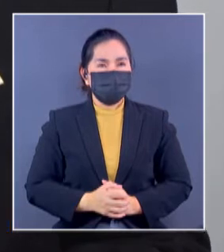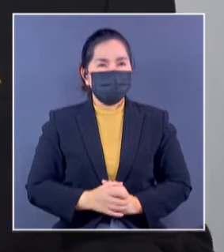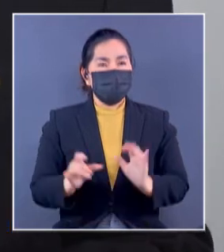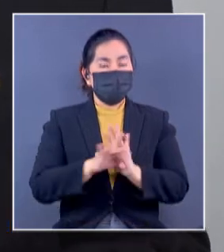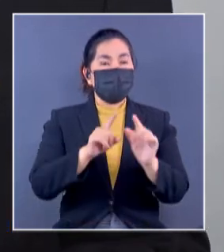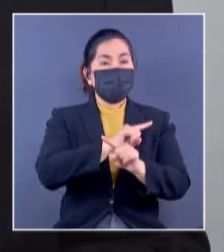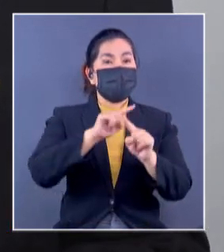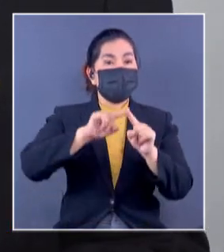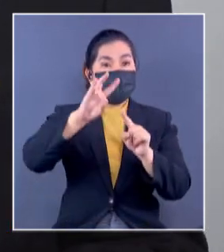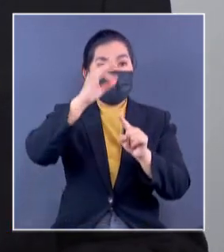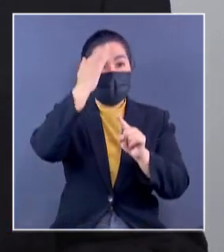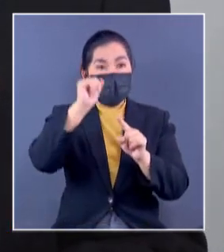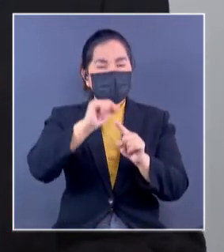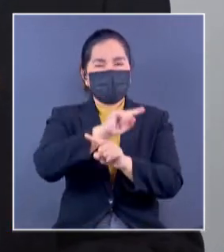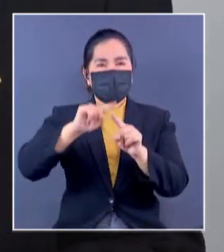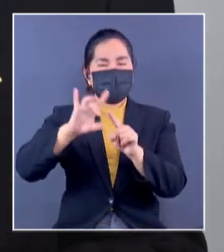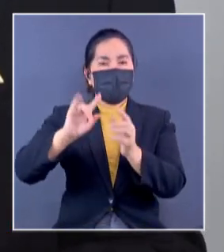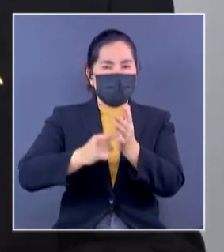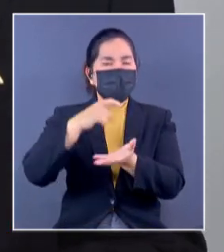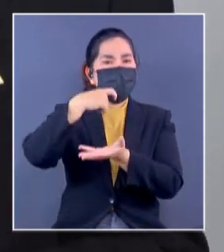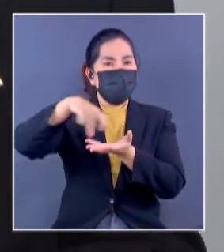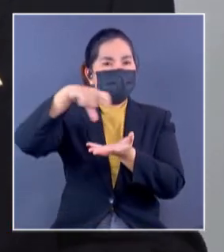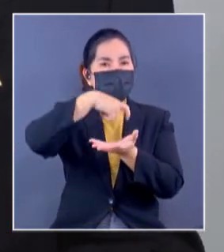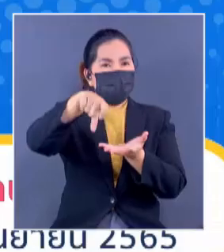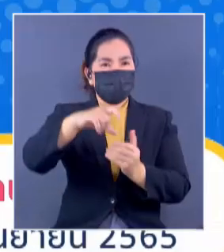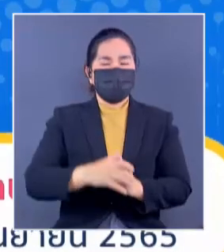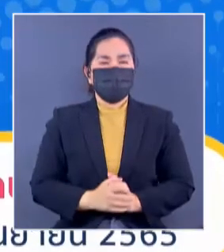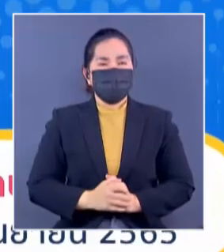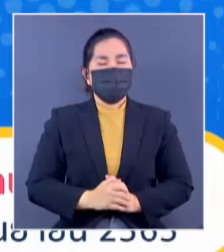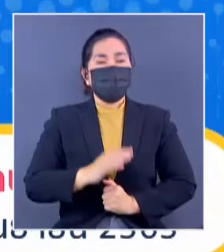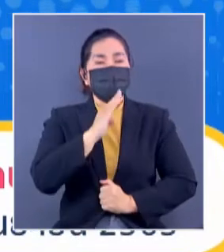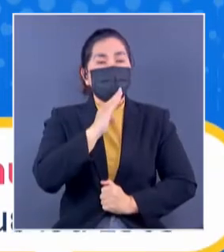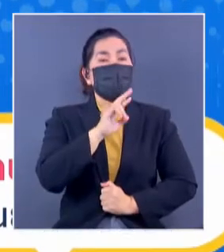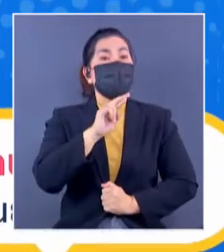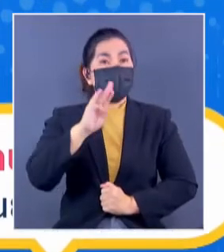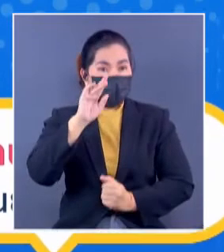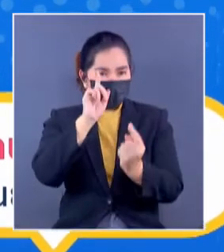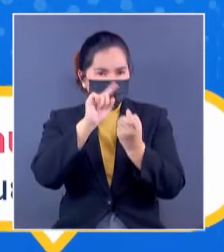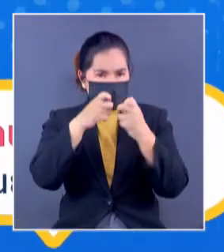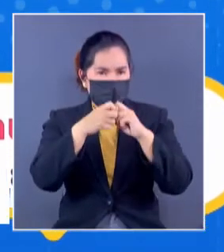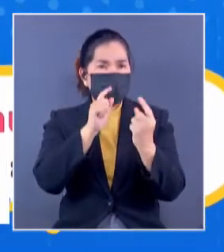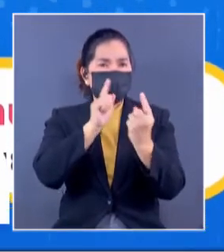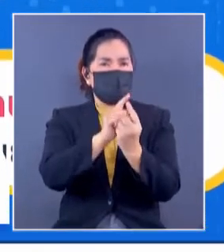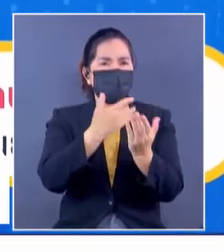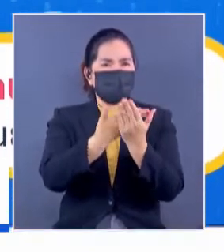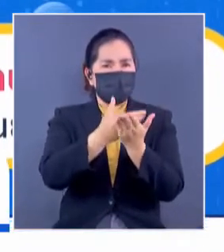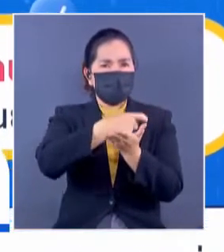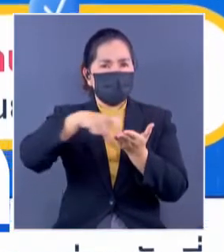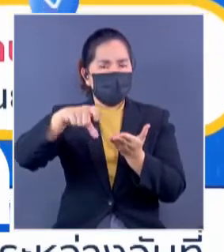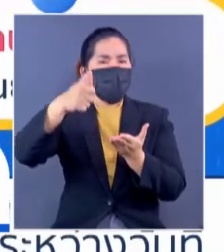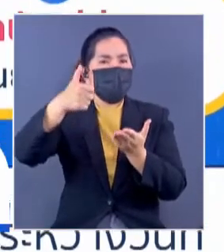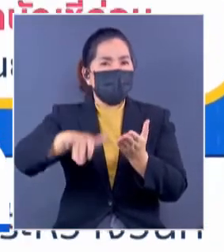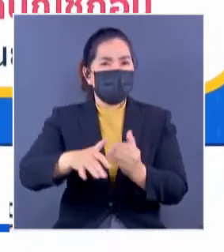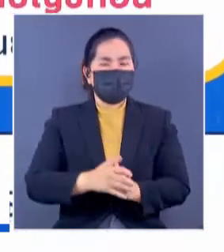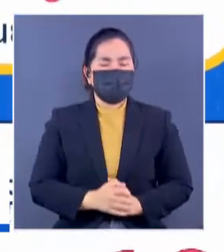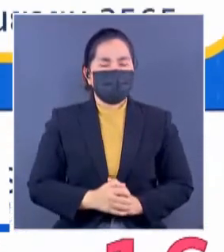พอวันที่8เราจะโอนให้เลยนะคะ ทีนี้ถ้าหากว่าทางระบบพบปัญหาแล้วไม่สามารถโอนเงินสมทบ